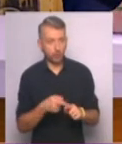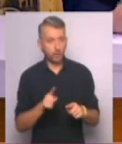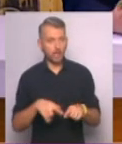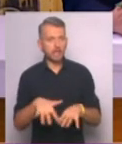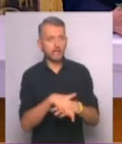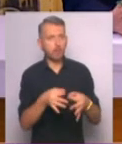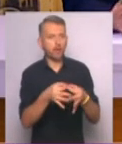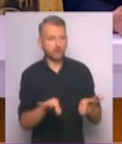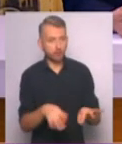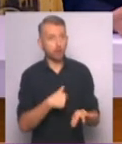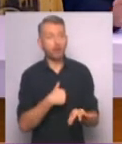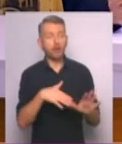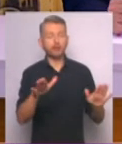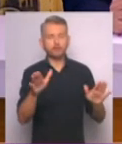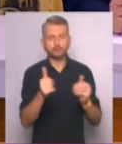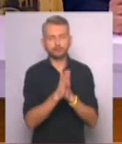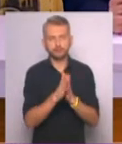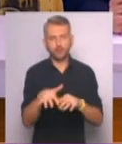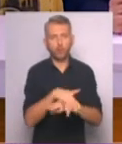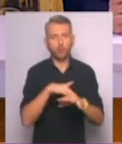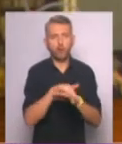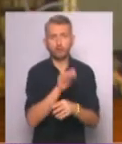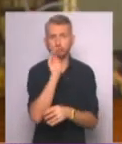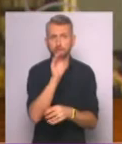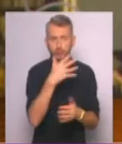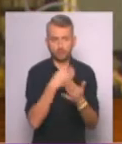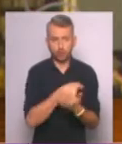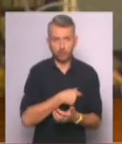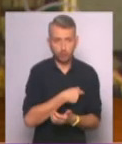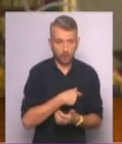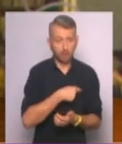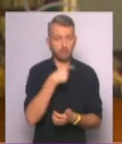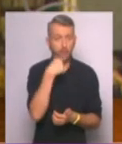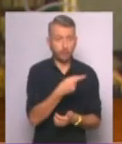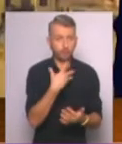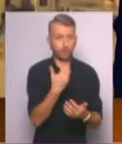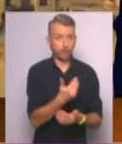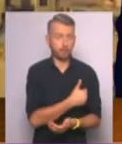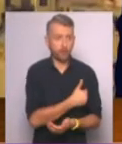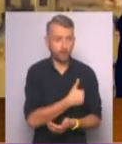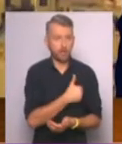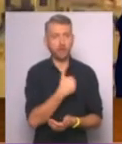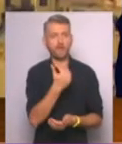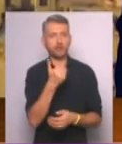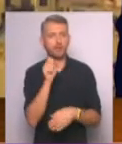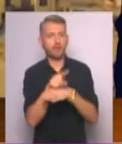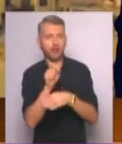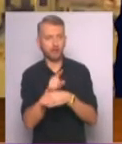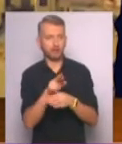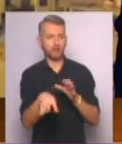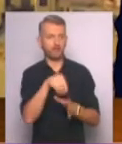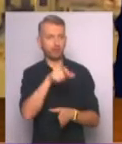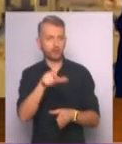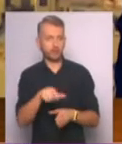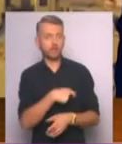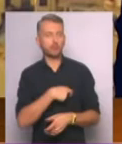Тому я дуже закликаю до громадськості, звертайтесь до своїх обранців і говоріть про ваші бажання, про ваші накази як виборців.